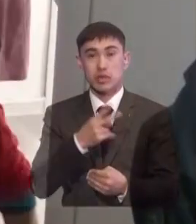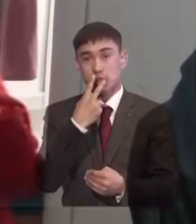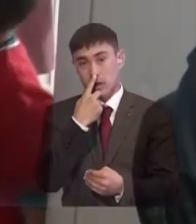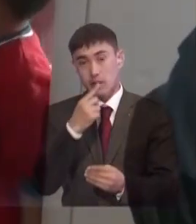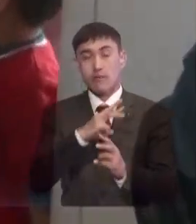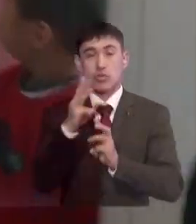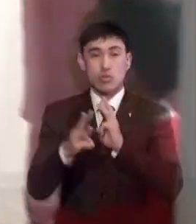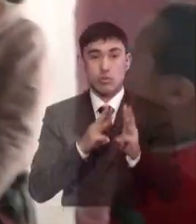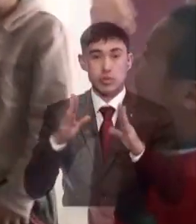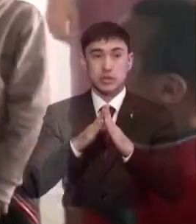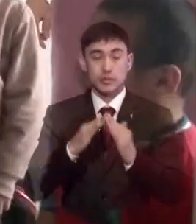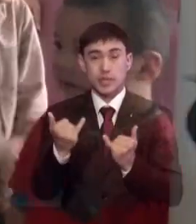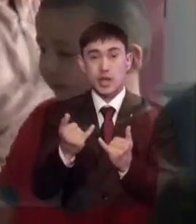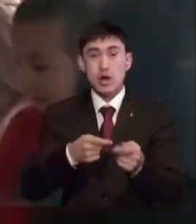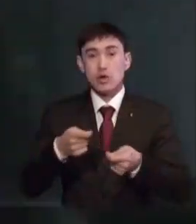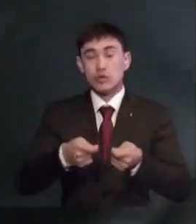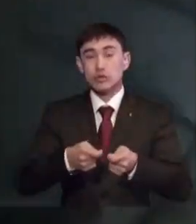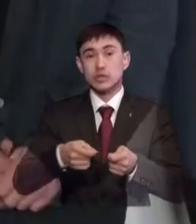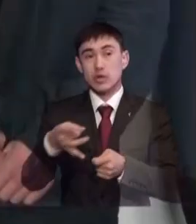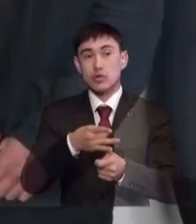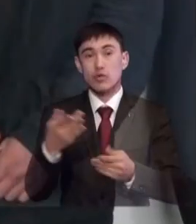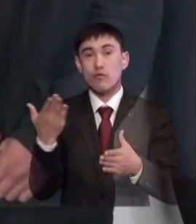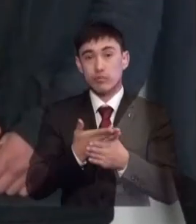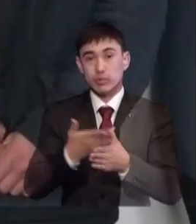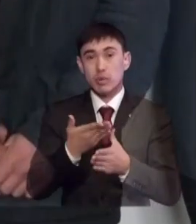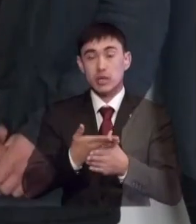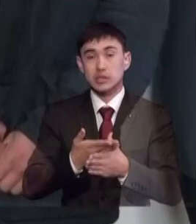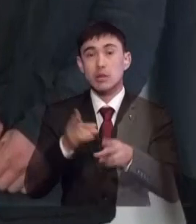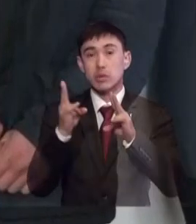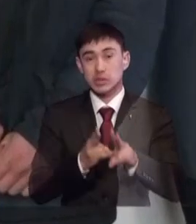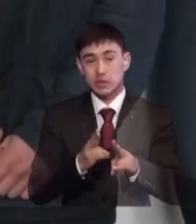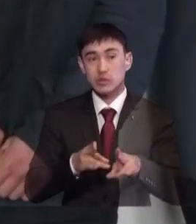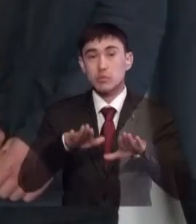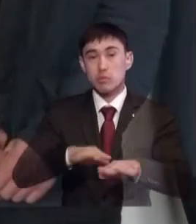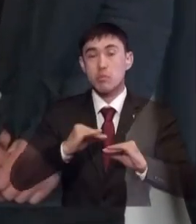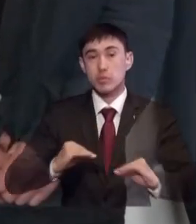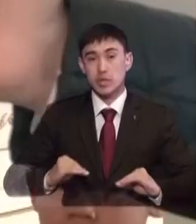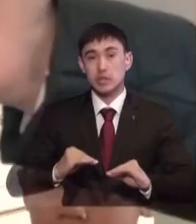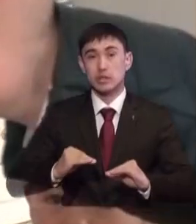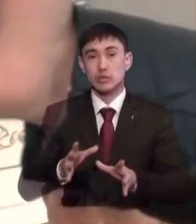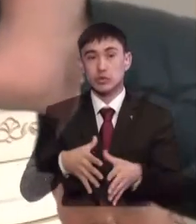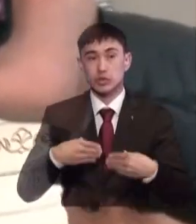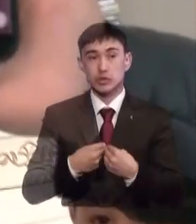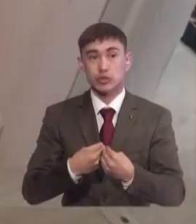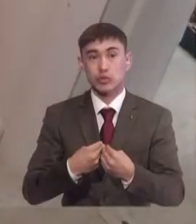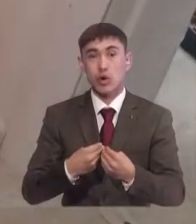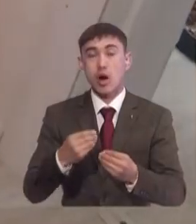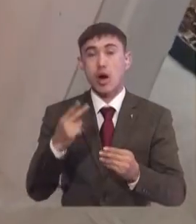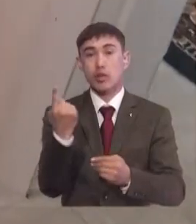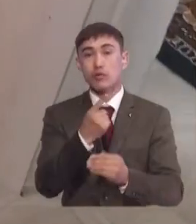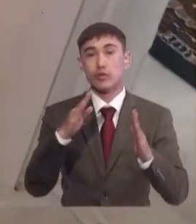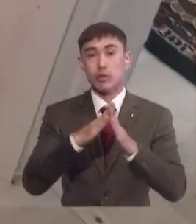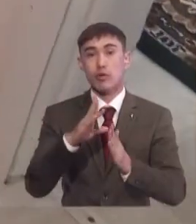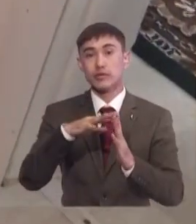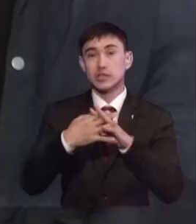их доме. Отметим, руководство района оказали своевременную помощь пострадавшим, разместив многодетную семью в одном из коммунальных домов села